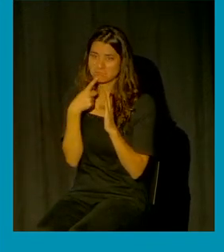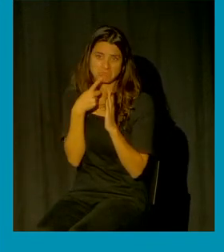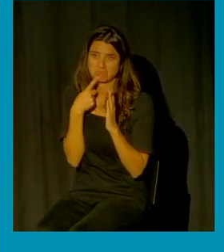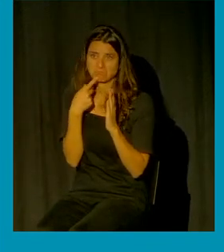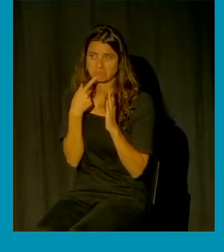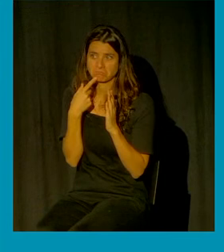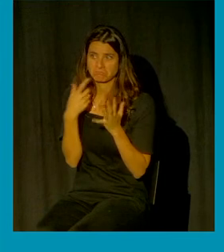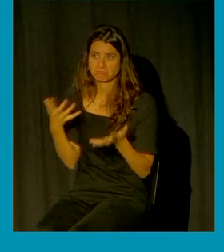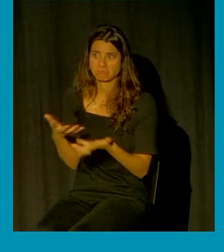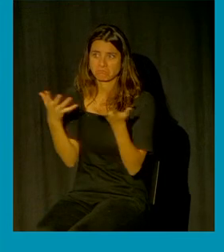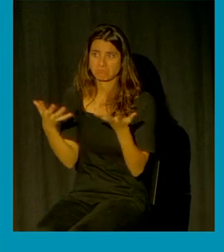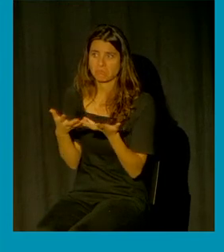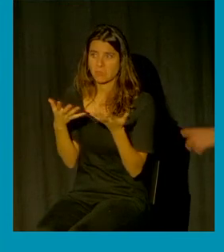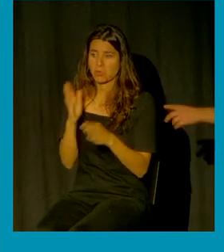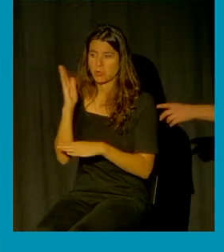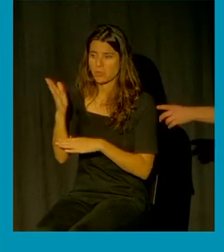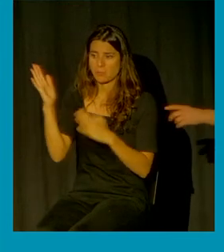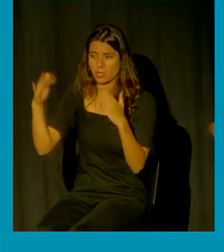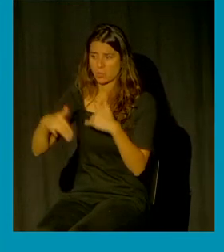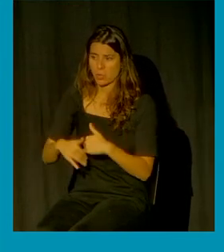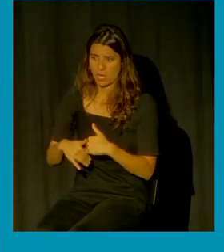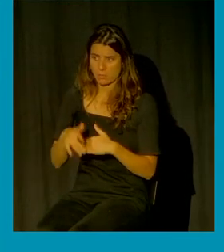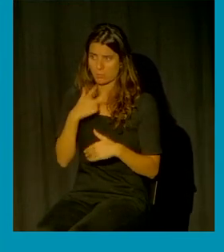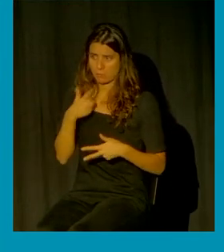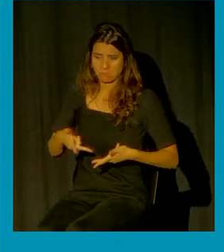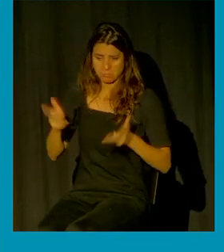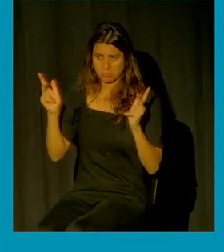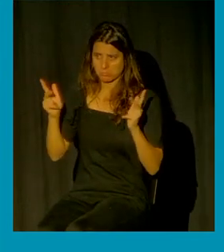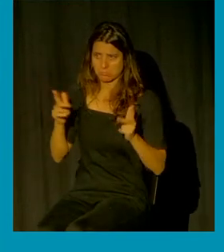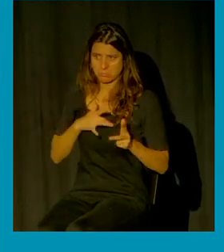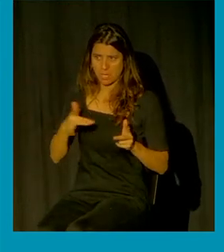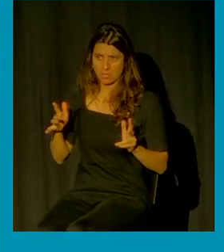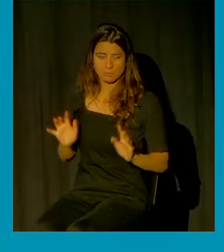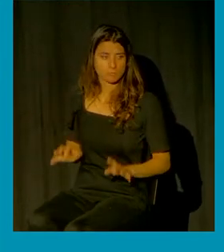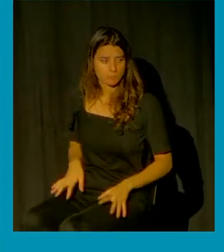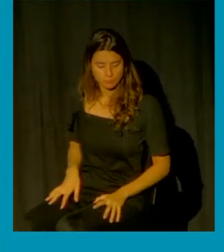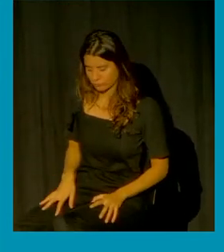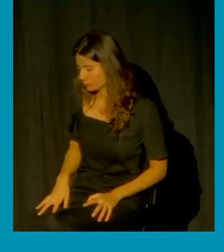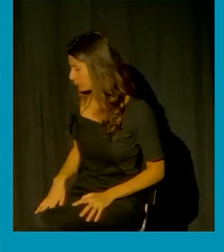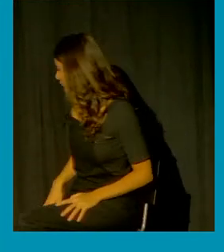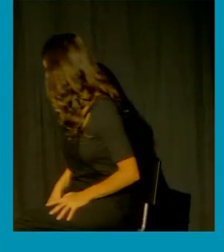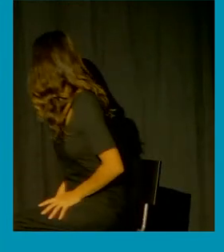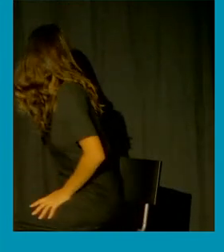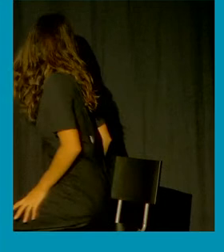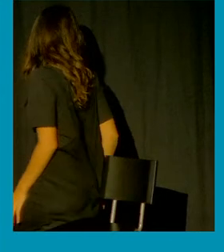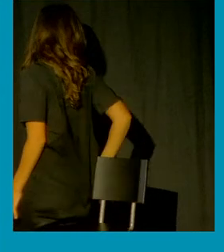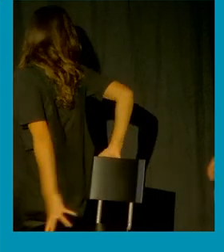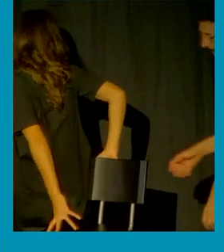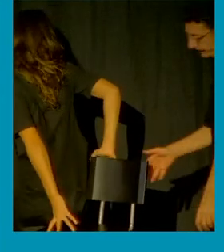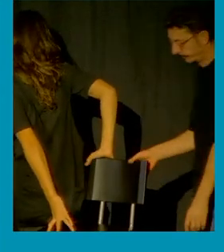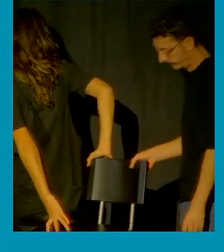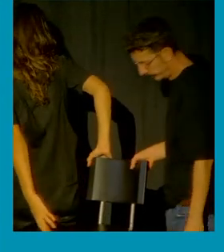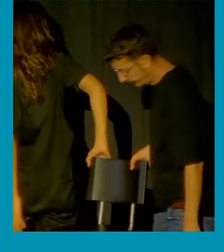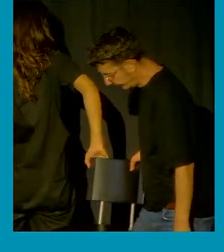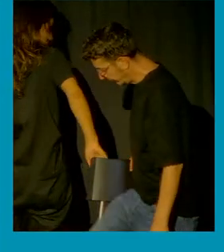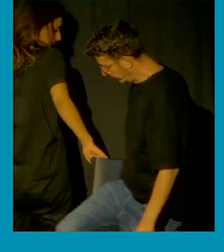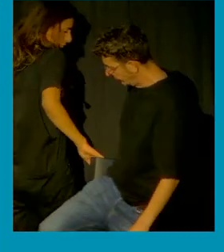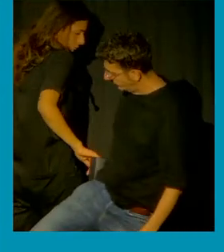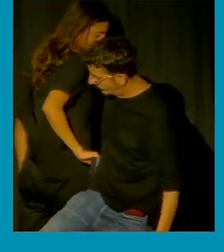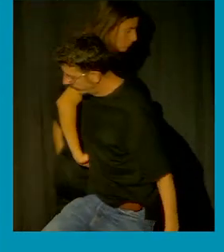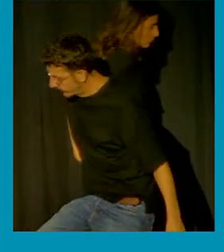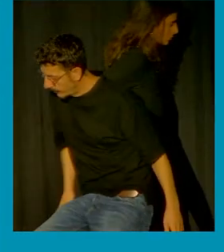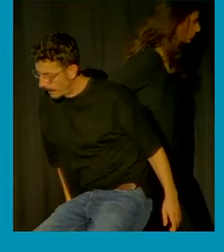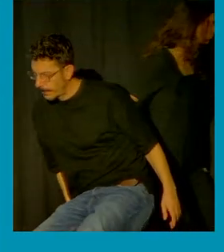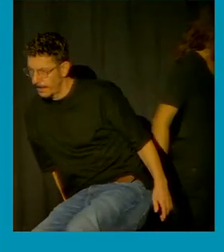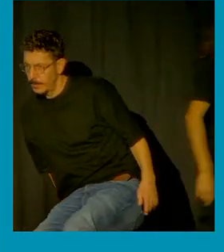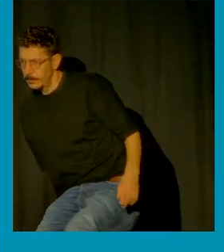condemnat és a dir impunitat en torta regla i com dic ara la llei del CSI rehabilita aquest recicla